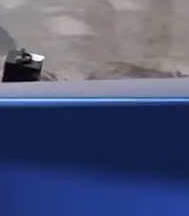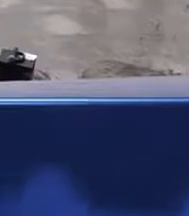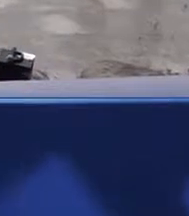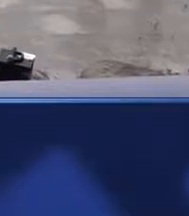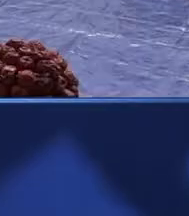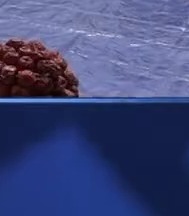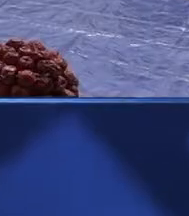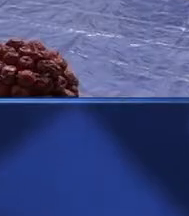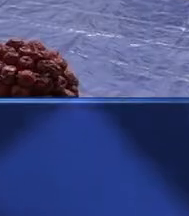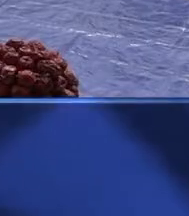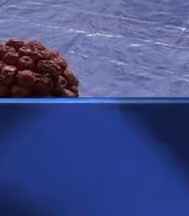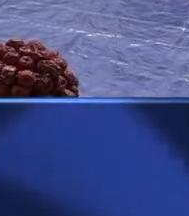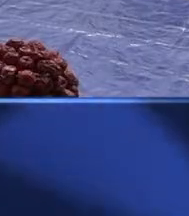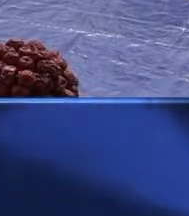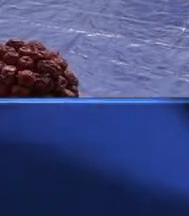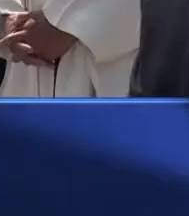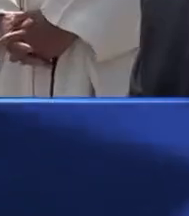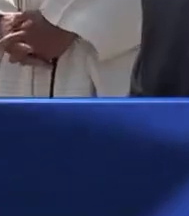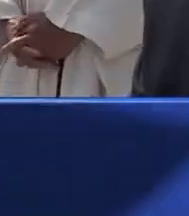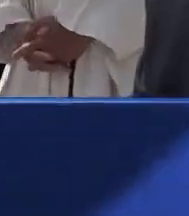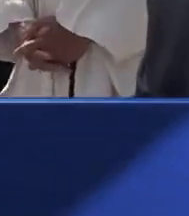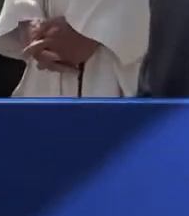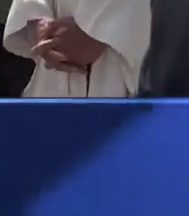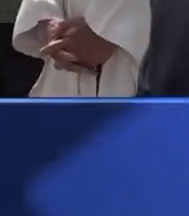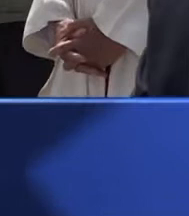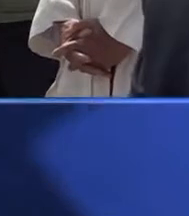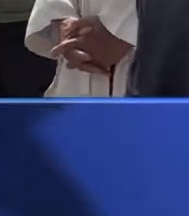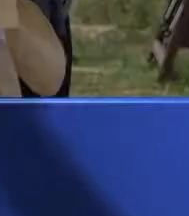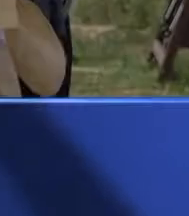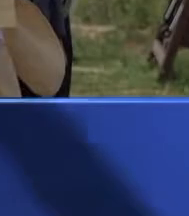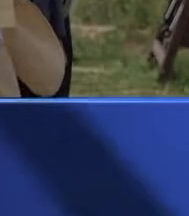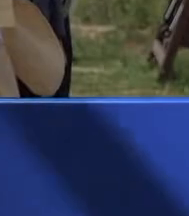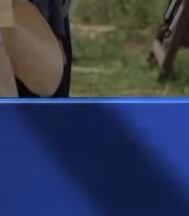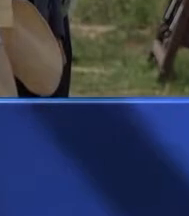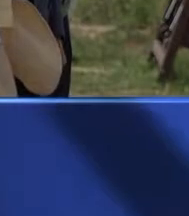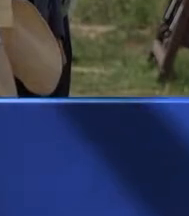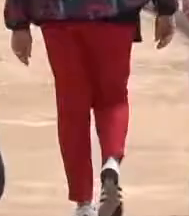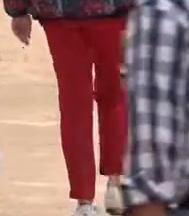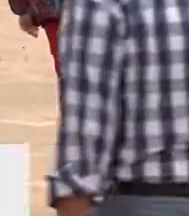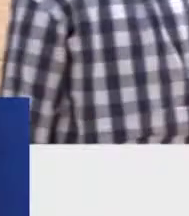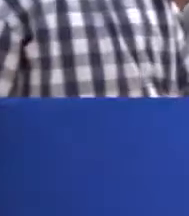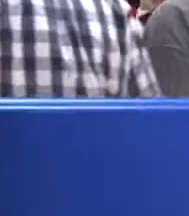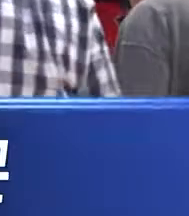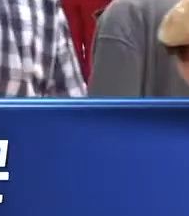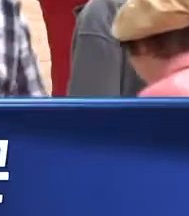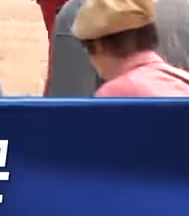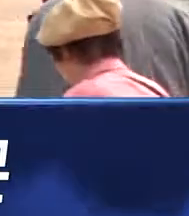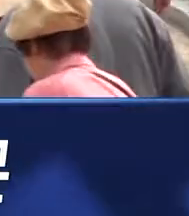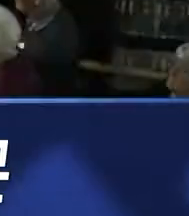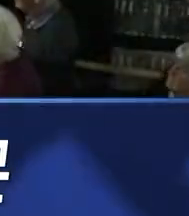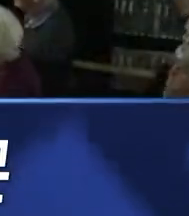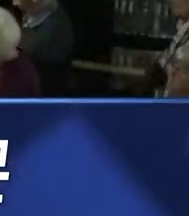극심한 가뭄으로 농민들의 시름이 깊어짐에 따라 합천군이 황매산에서 기후제를 올렸습니다. 5월에 이어 두